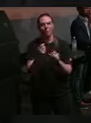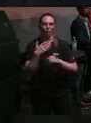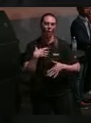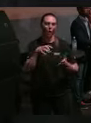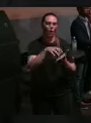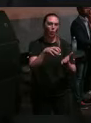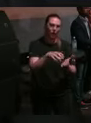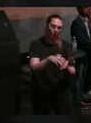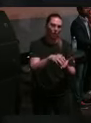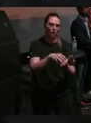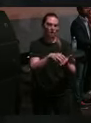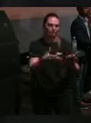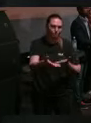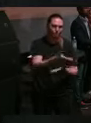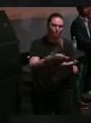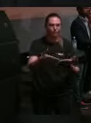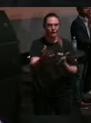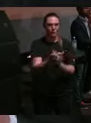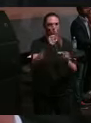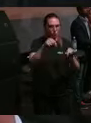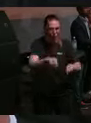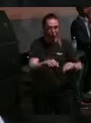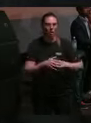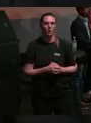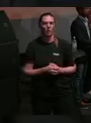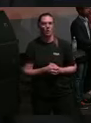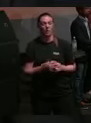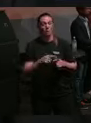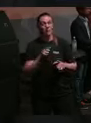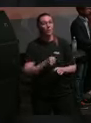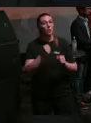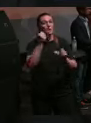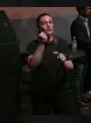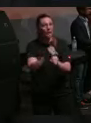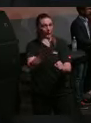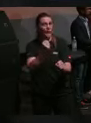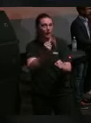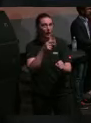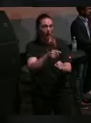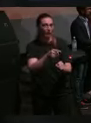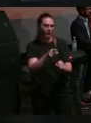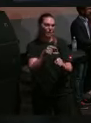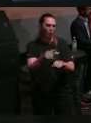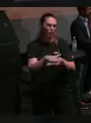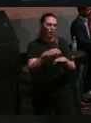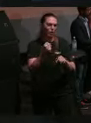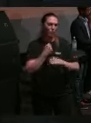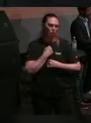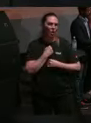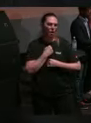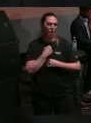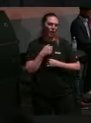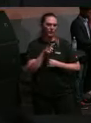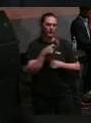ringvirkninger allerede nå, sånn at vi skal sikre det, tror jeg vi skal være trygge på, og det må